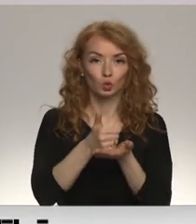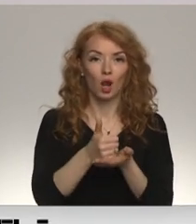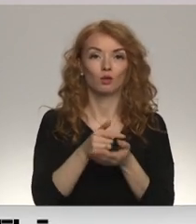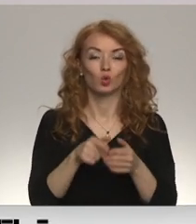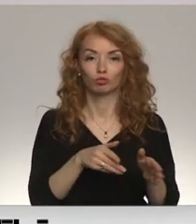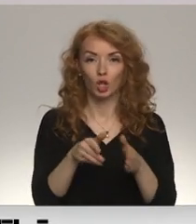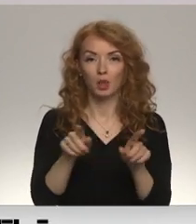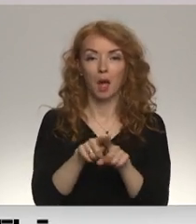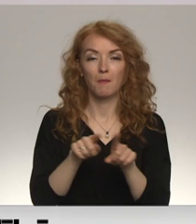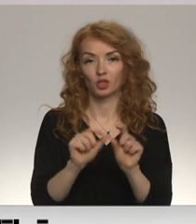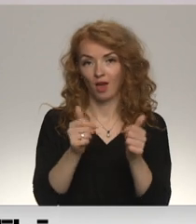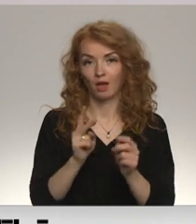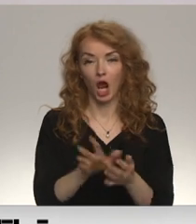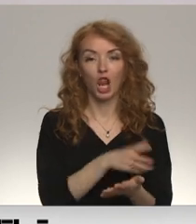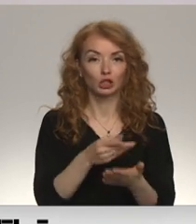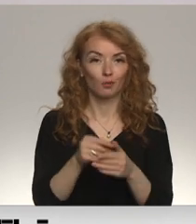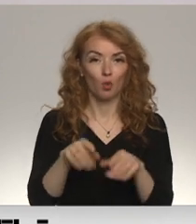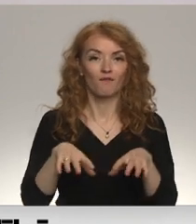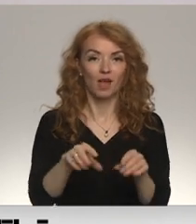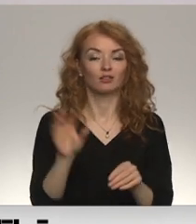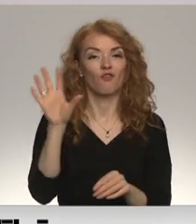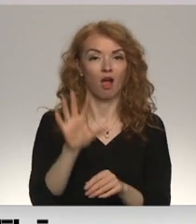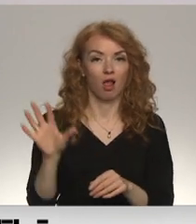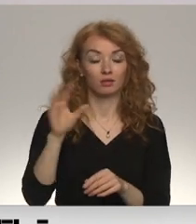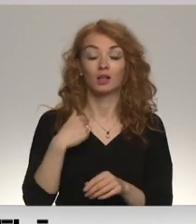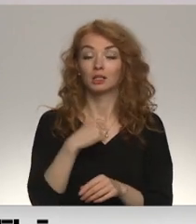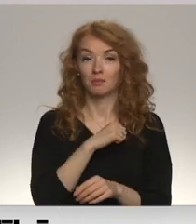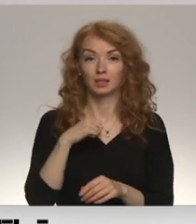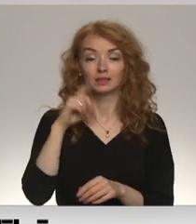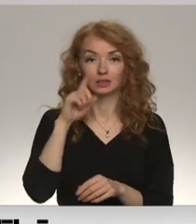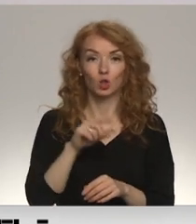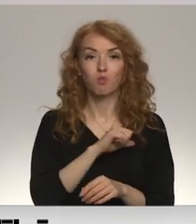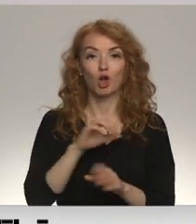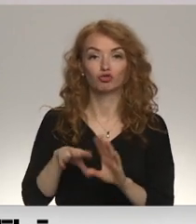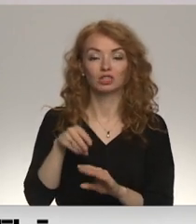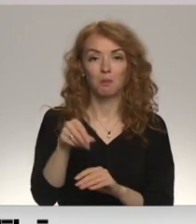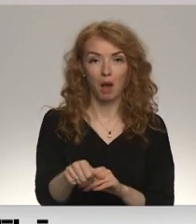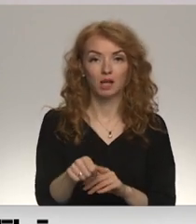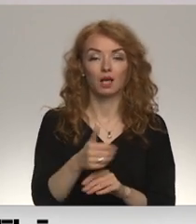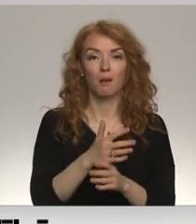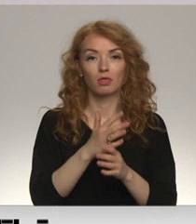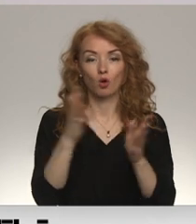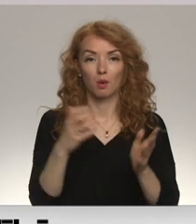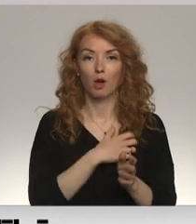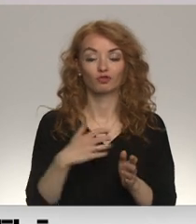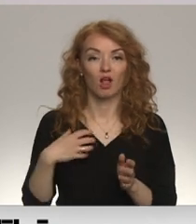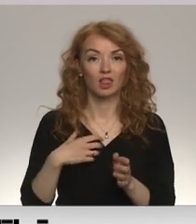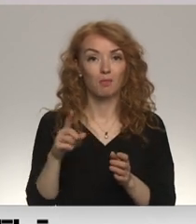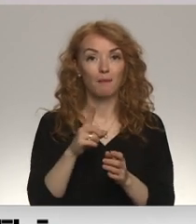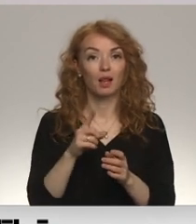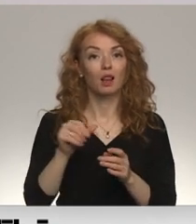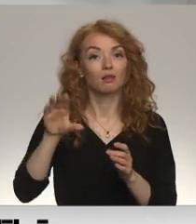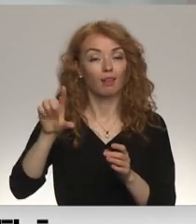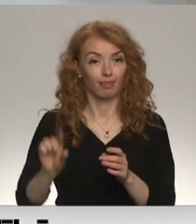veidā, kā to valsts ir līdz šim darījusi. Es arī zinu, ka pašizmaksa daudzām pašvaldībām ir zemāka ceļu